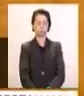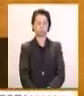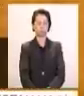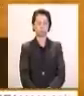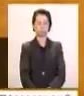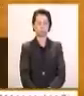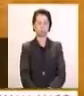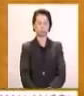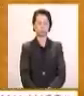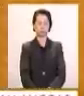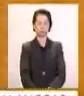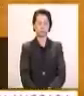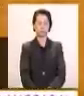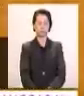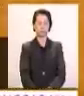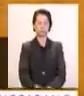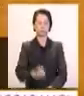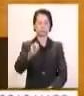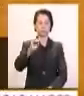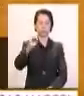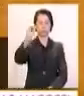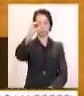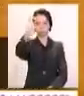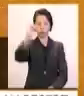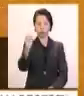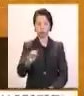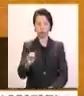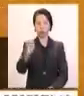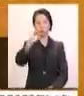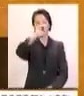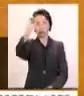Pada dividen untuk